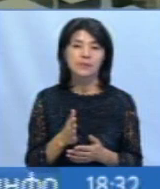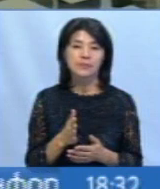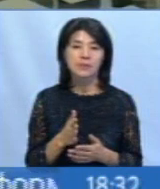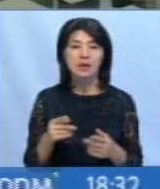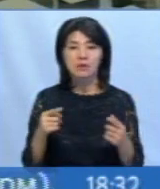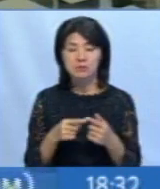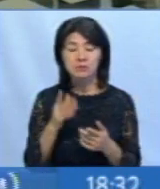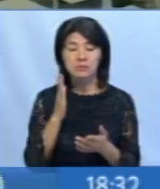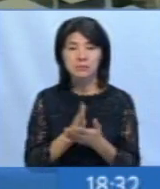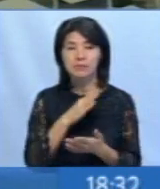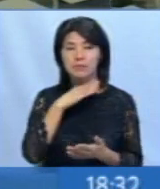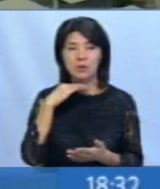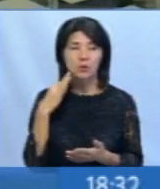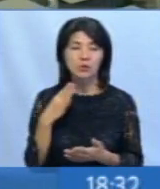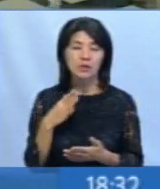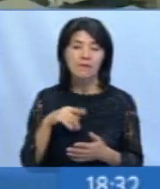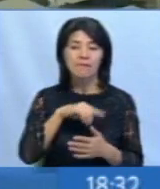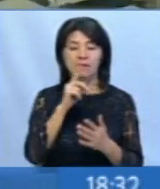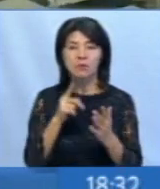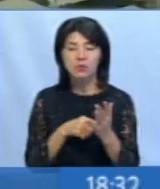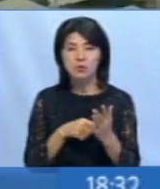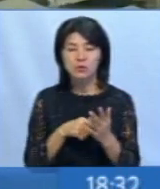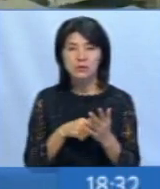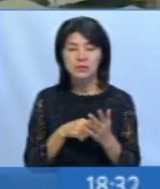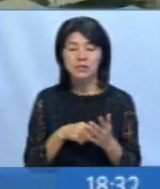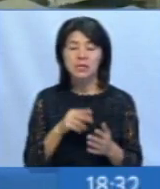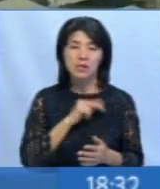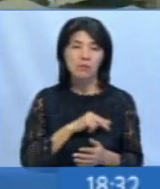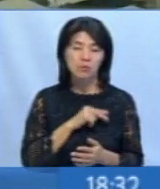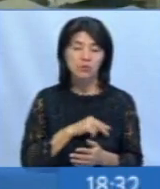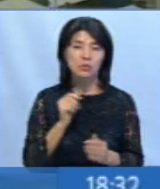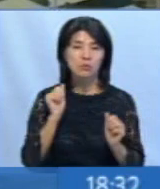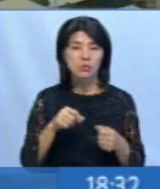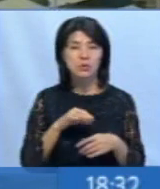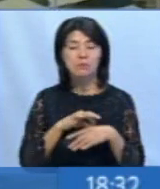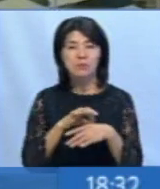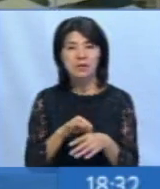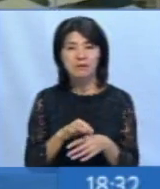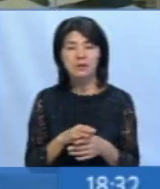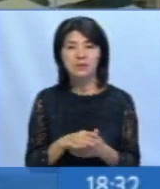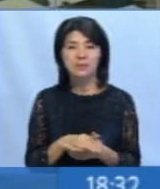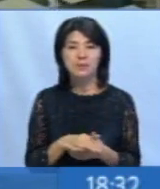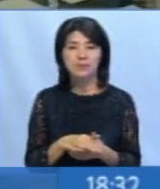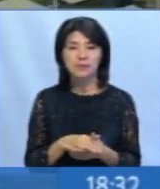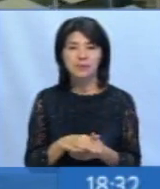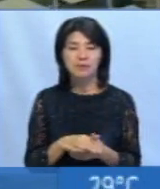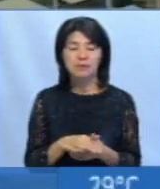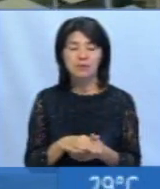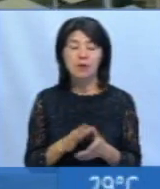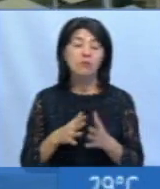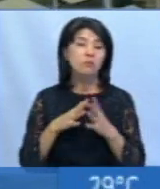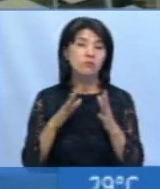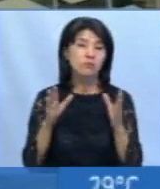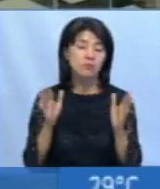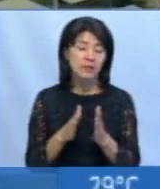многие вопросы, многие проекты, работу можно проводить меньшим количеством людей, наверное, да, и это